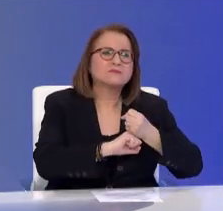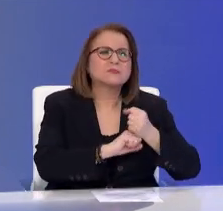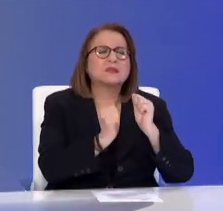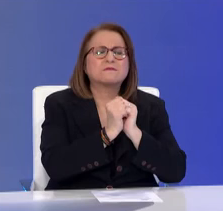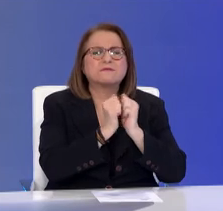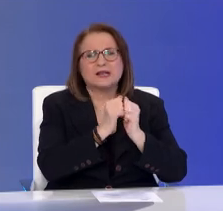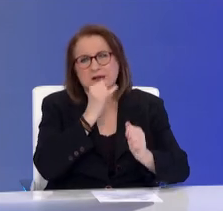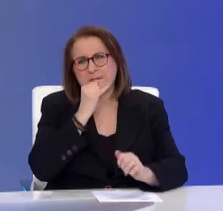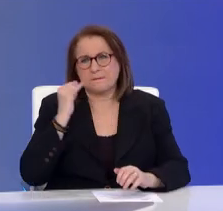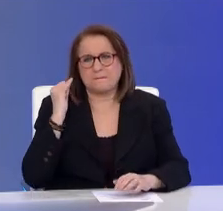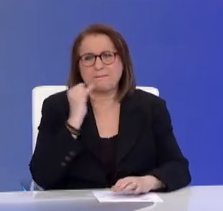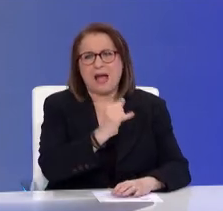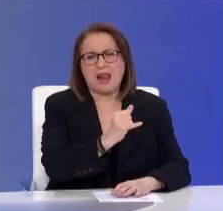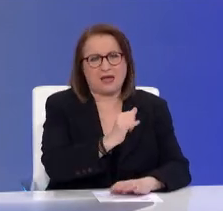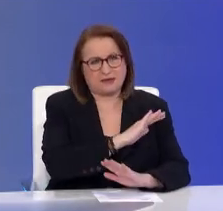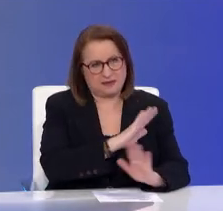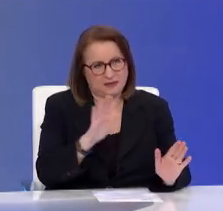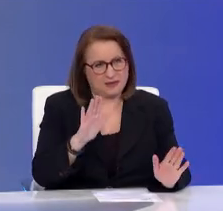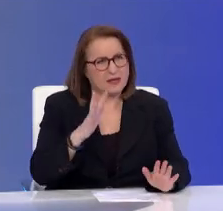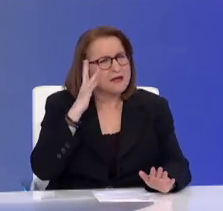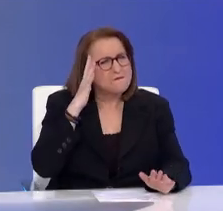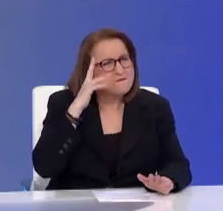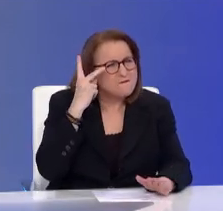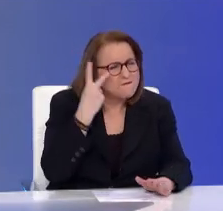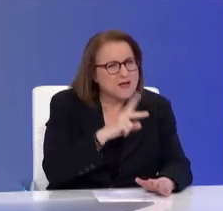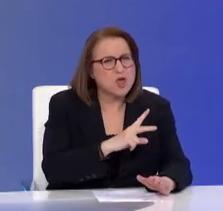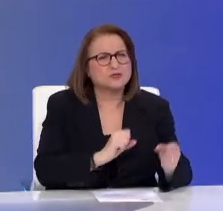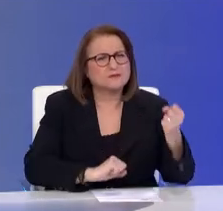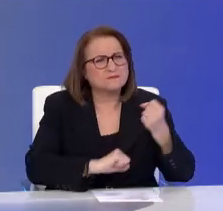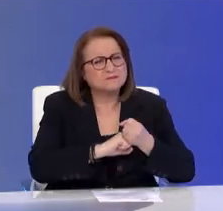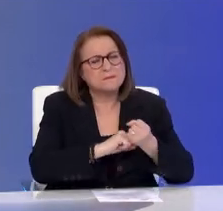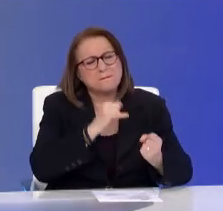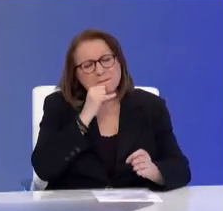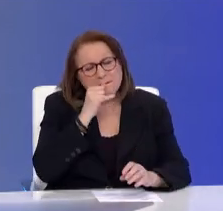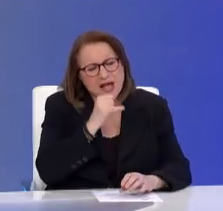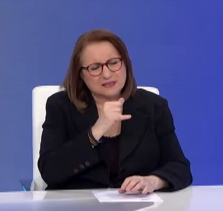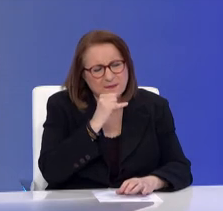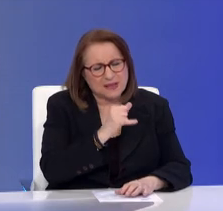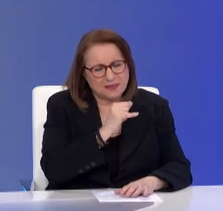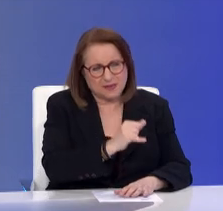από τα ιδεώδη, συγκινήθηκε από τα ιδεώδη της.